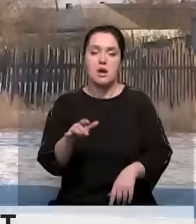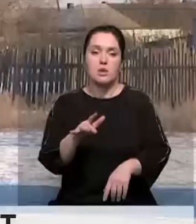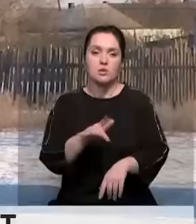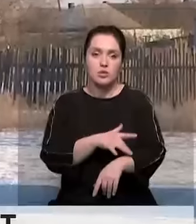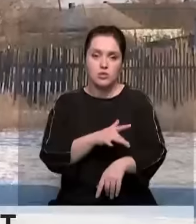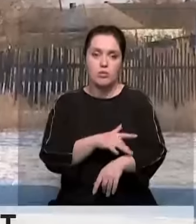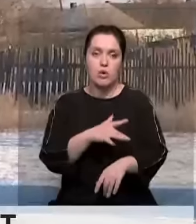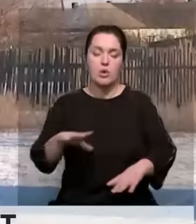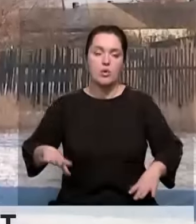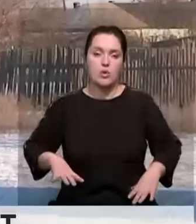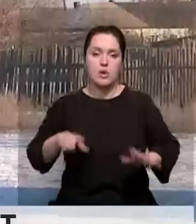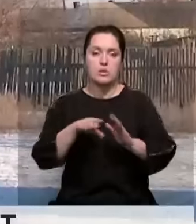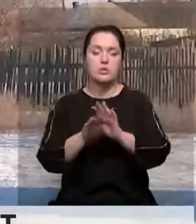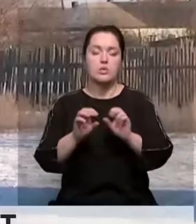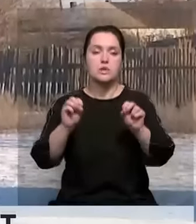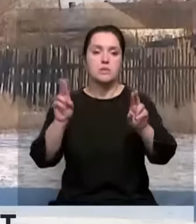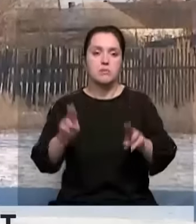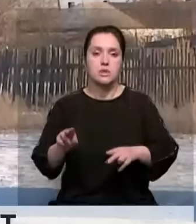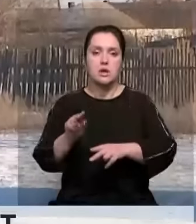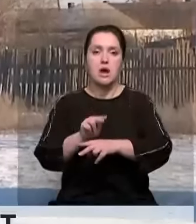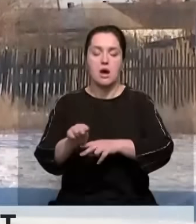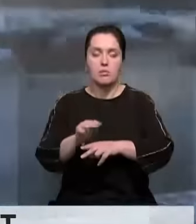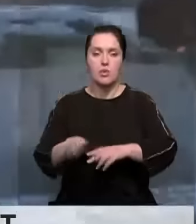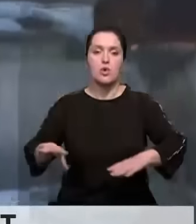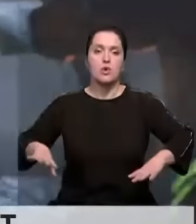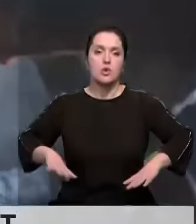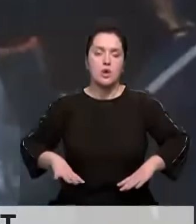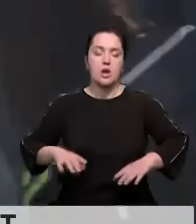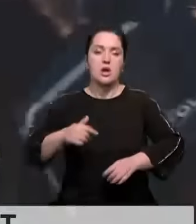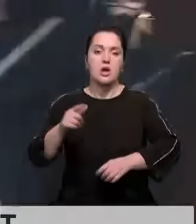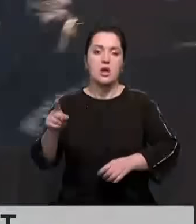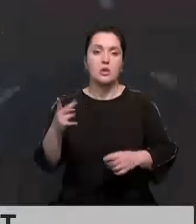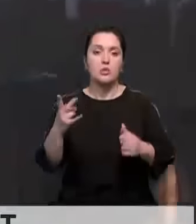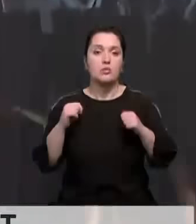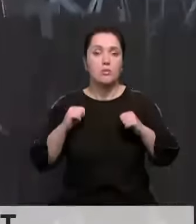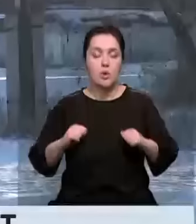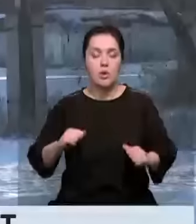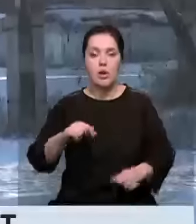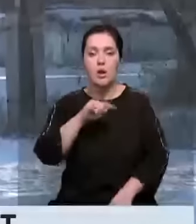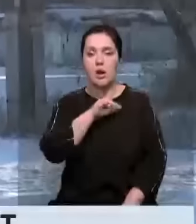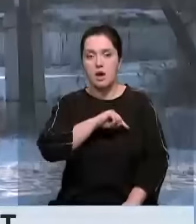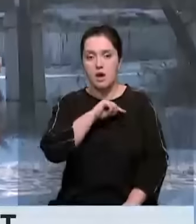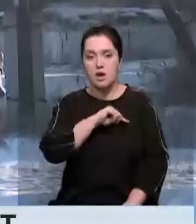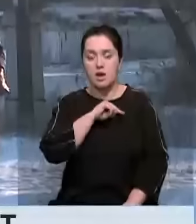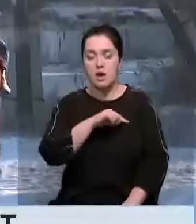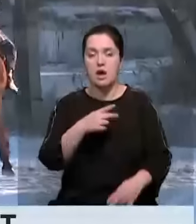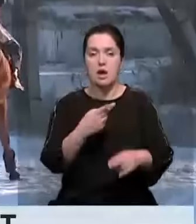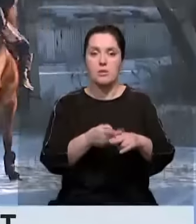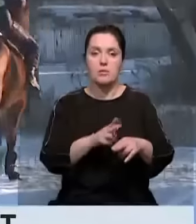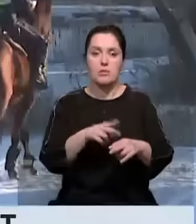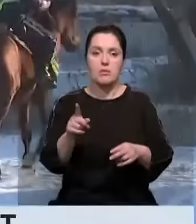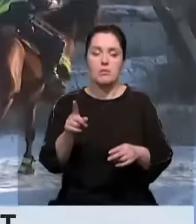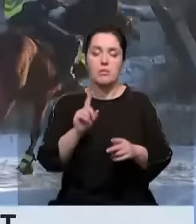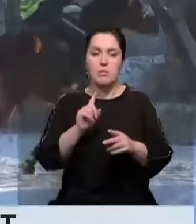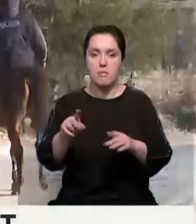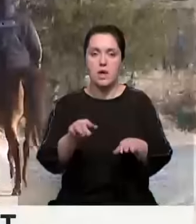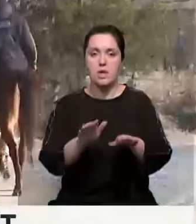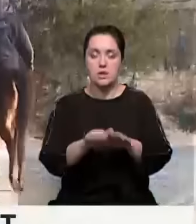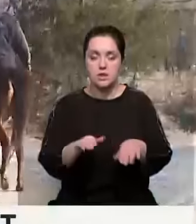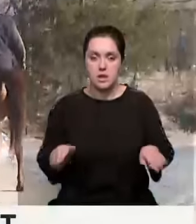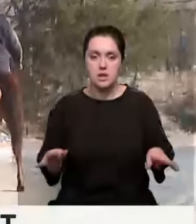полицию зачисляют только специально обученных лошадей. Их главное качество – спокойный характер. Ведь кавалеристам нередко подходят дети и просят